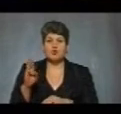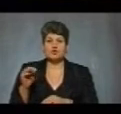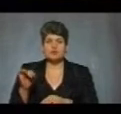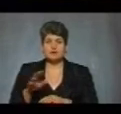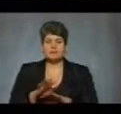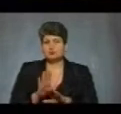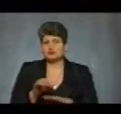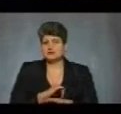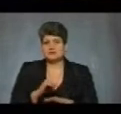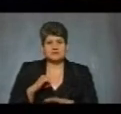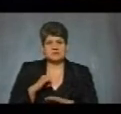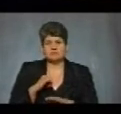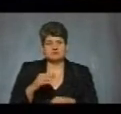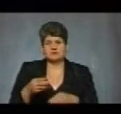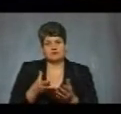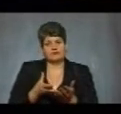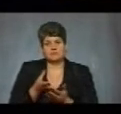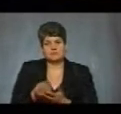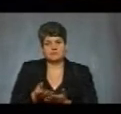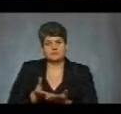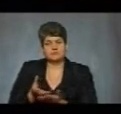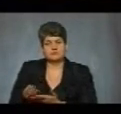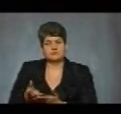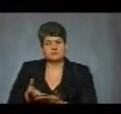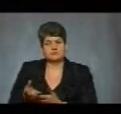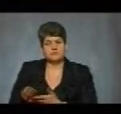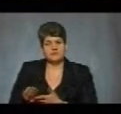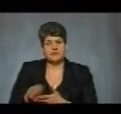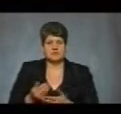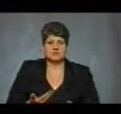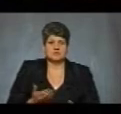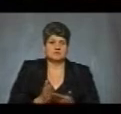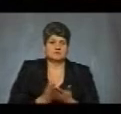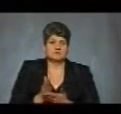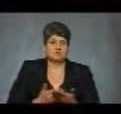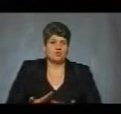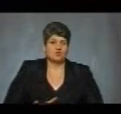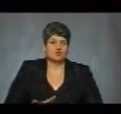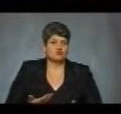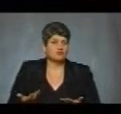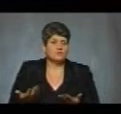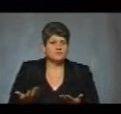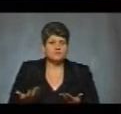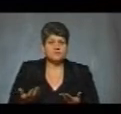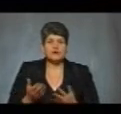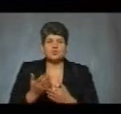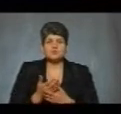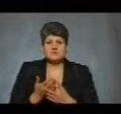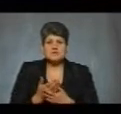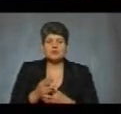по пріоритетності виплату і оплачувати за житлово-комунальні послуги